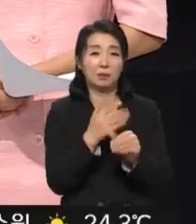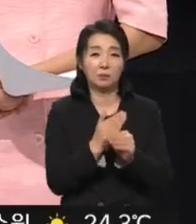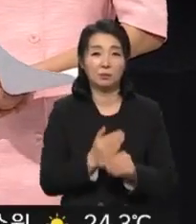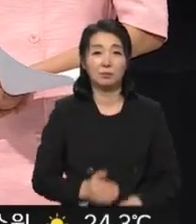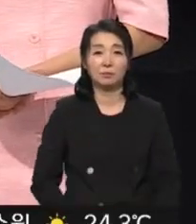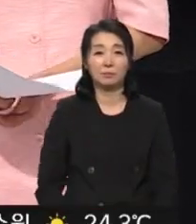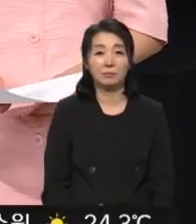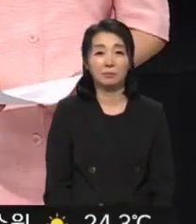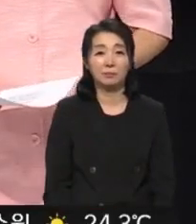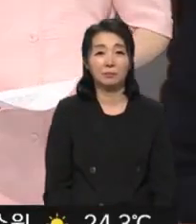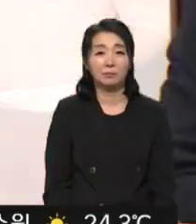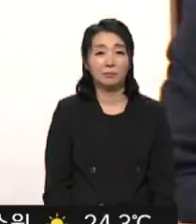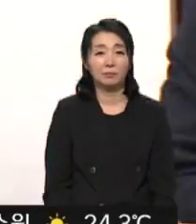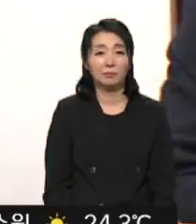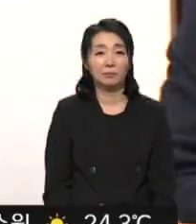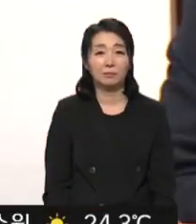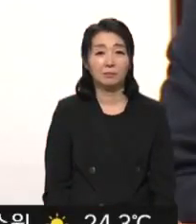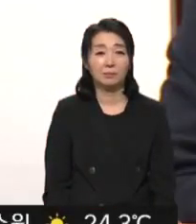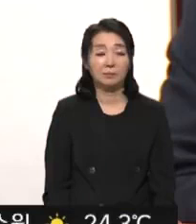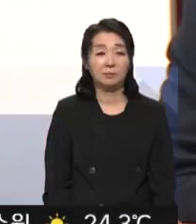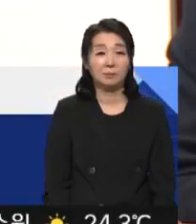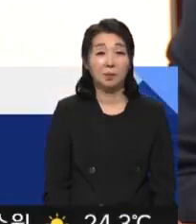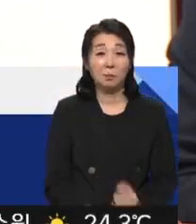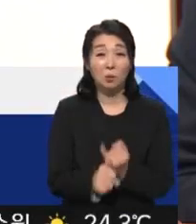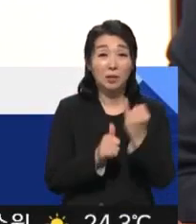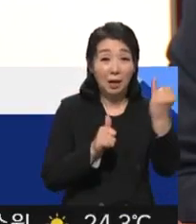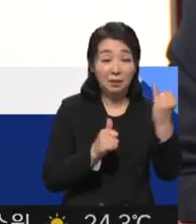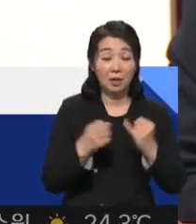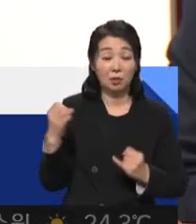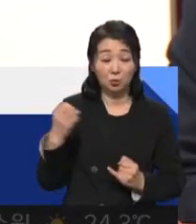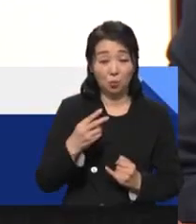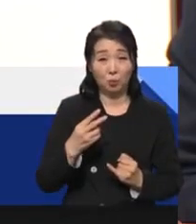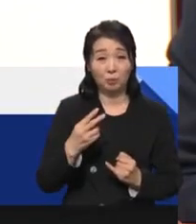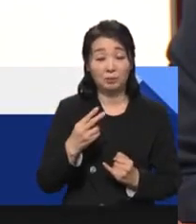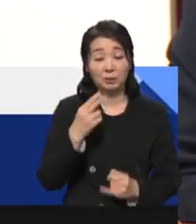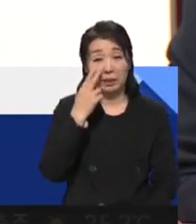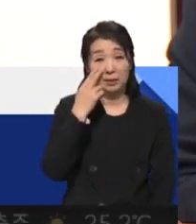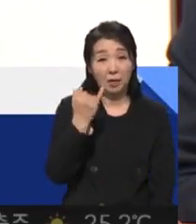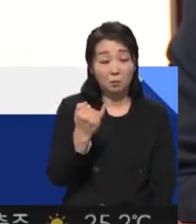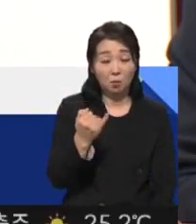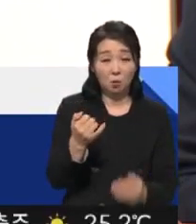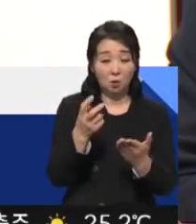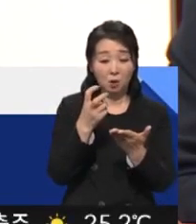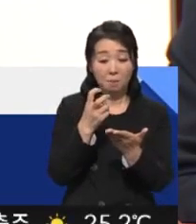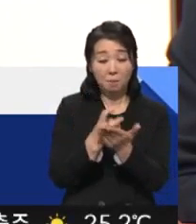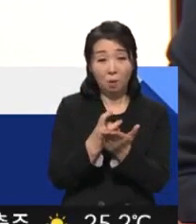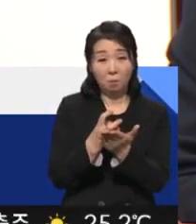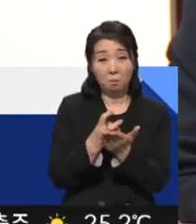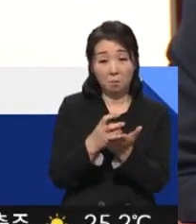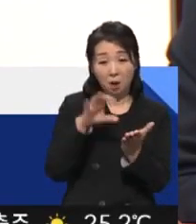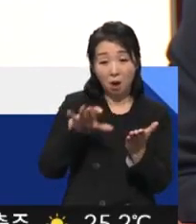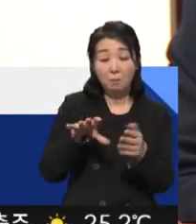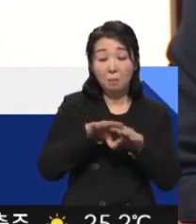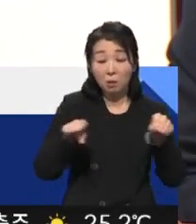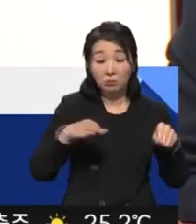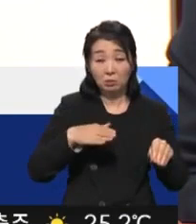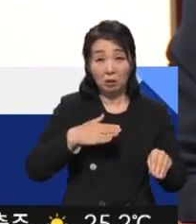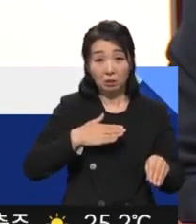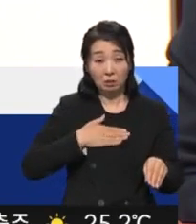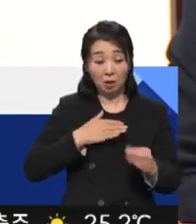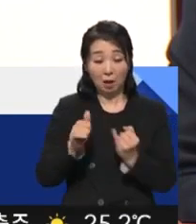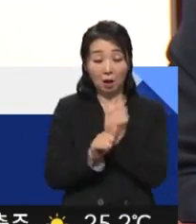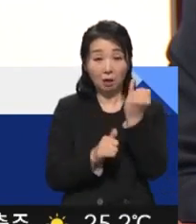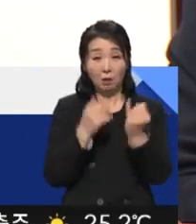이어가고 있습니다. 모든 아내와 모든 장모는 법 앞에 평등하거늘 내 아내와 내 장모는